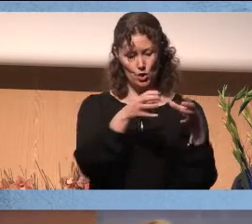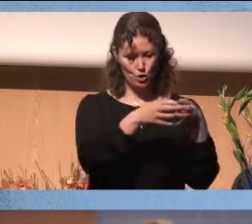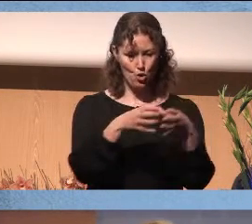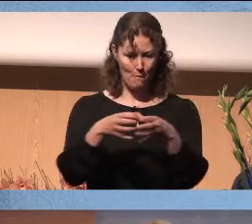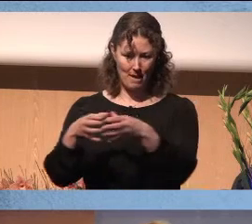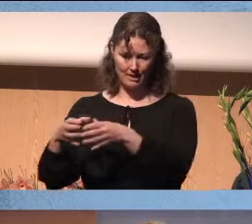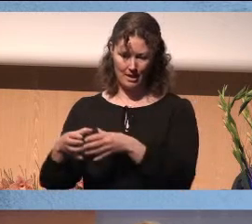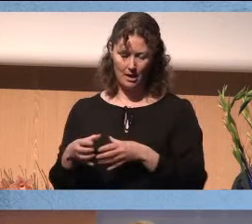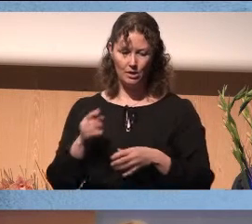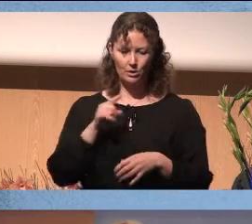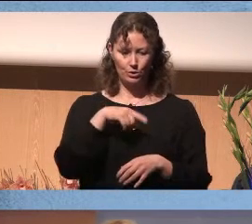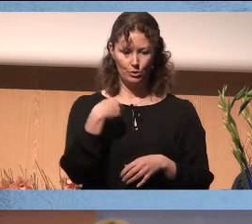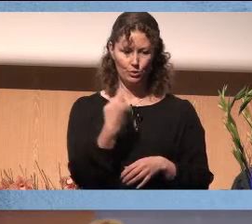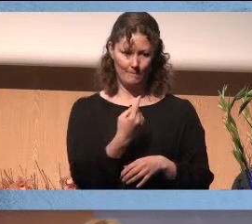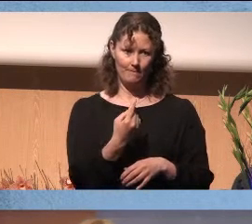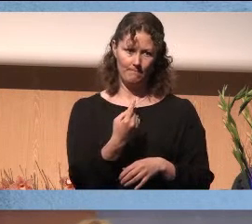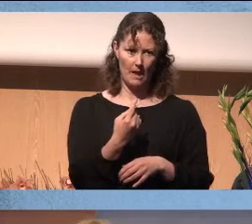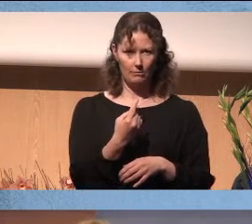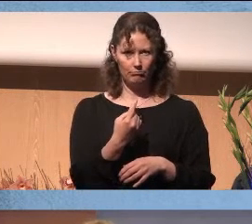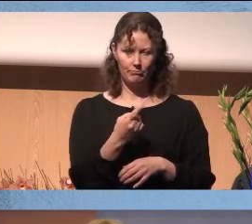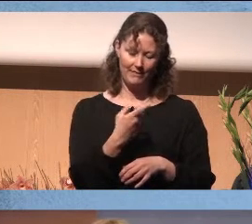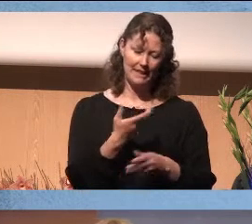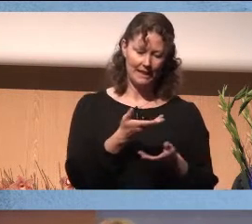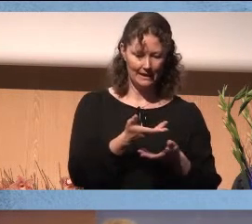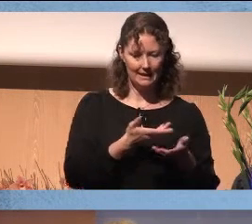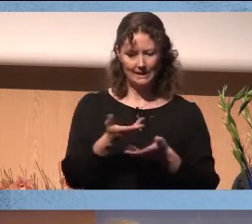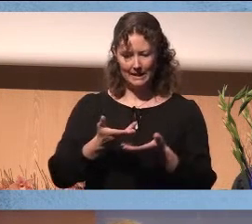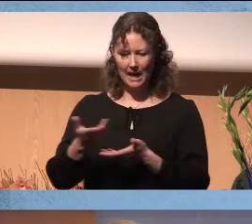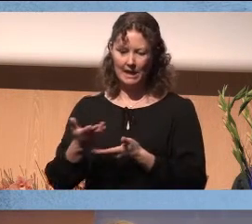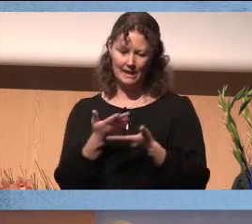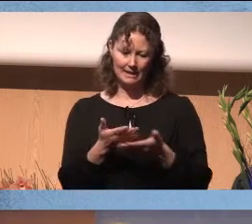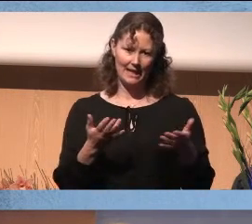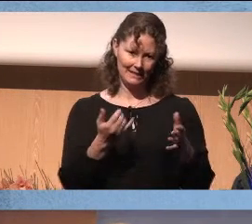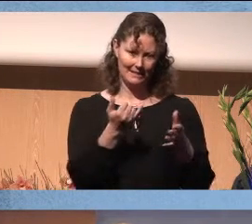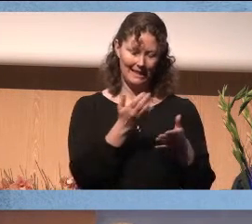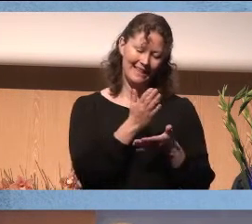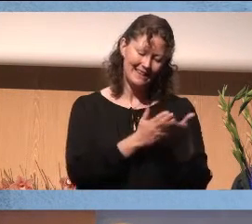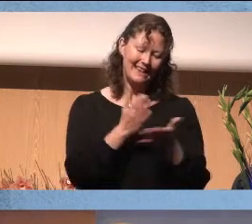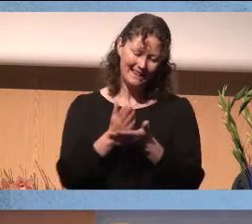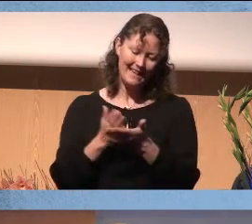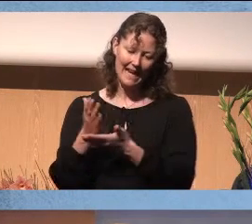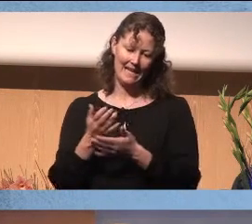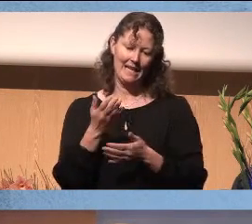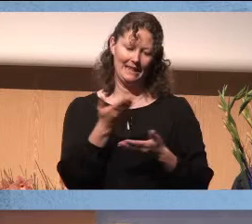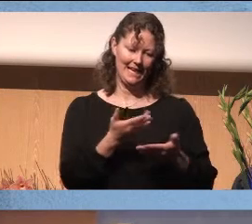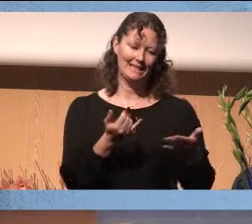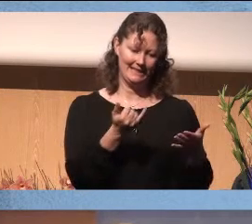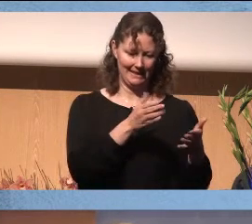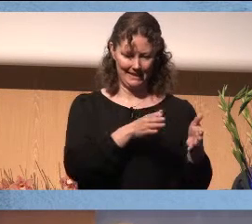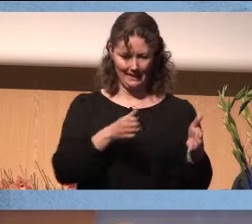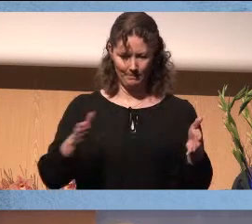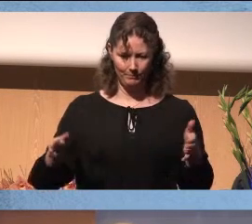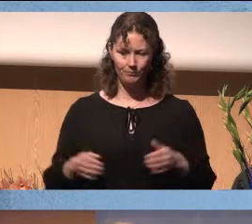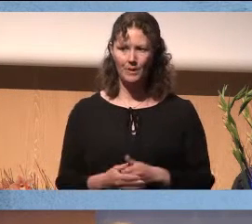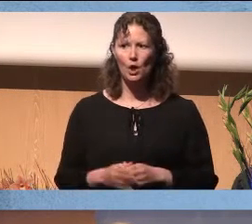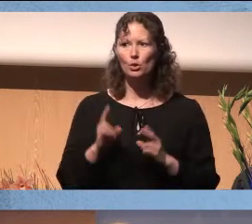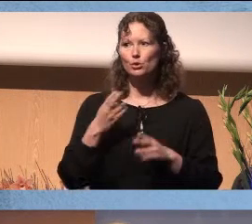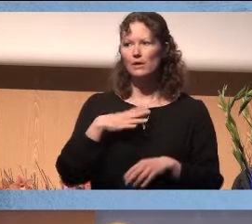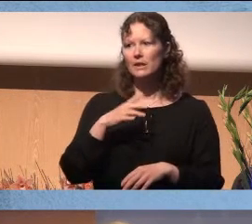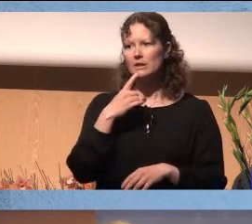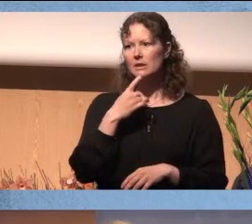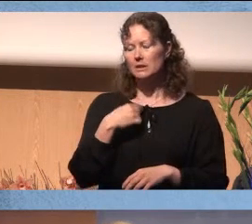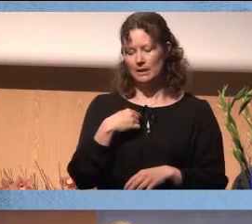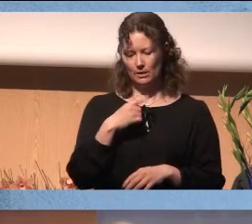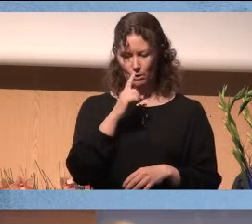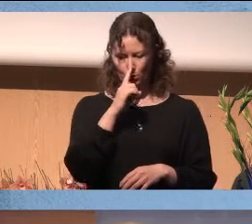gruppene som vi nå deler tjenestene inn I. Så vil jeg bare si at